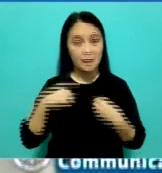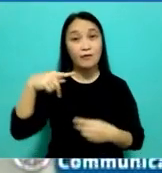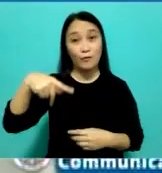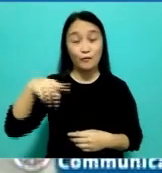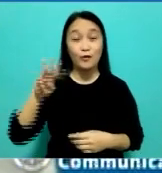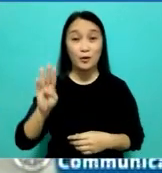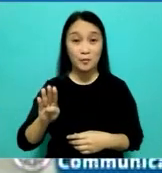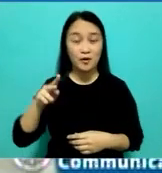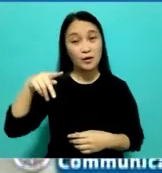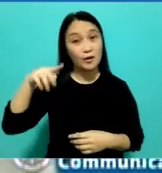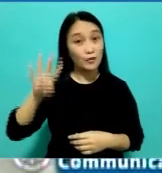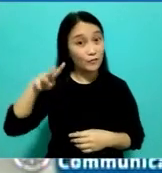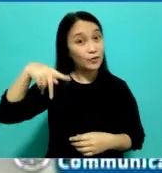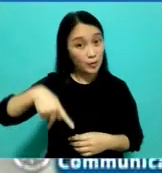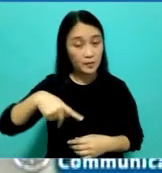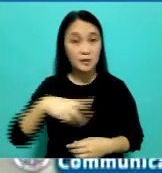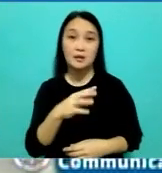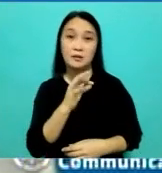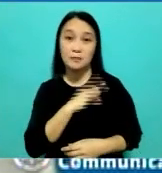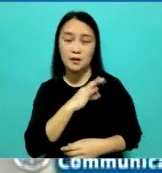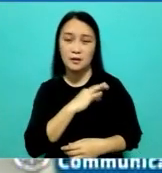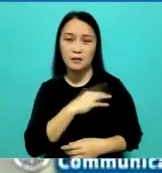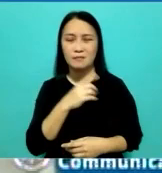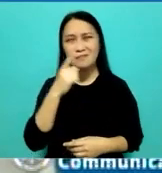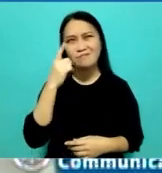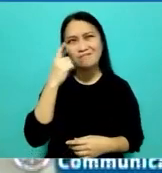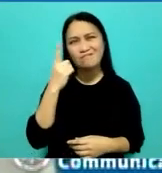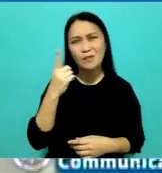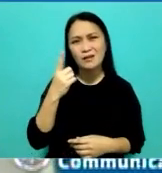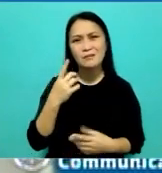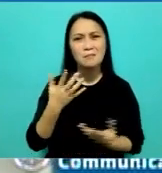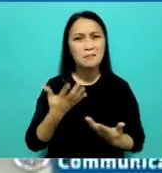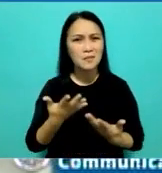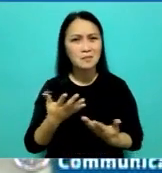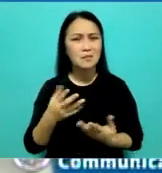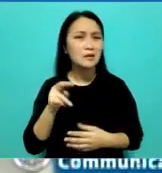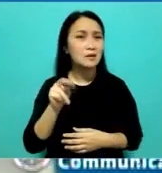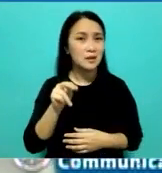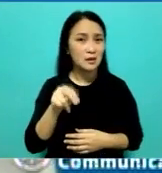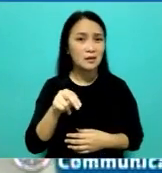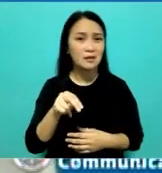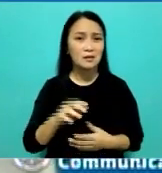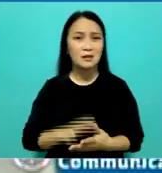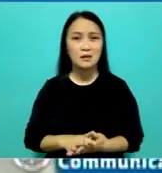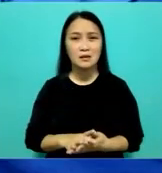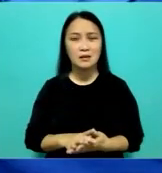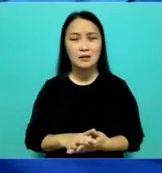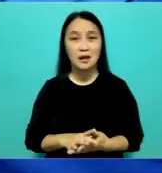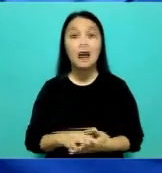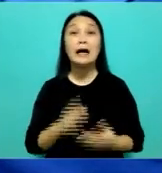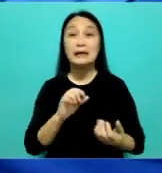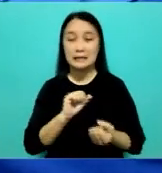aking tingin dito, baka kinakailangan po magkaroon ng amendment